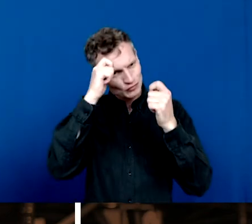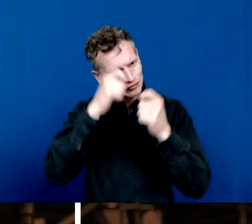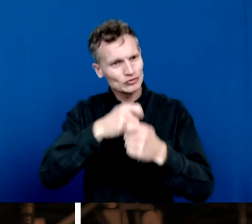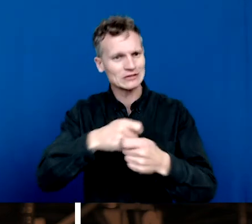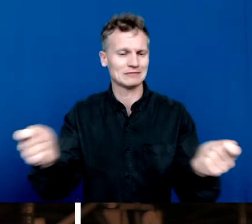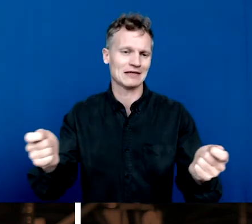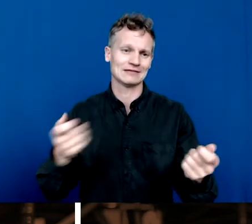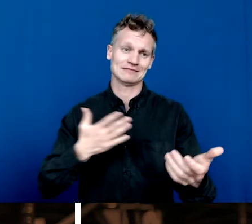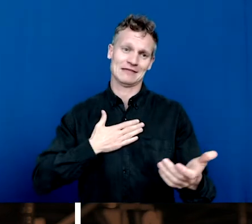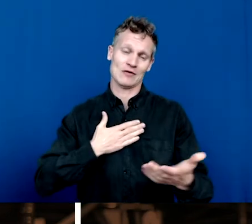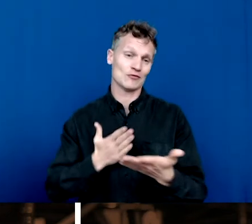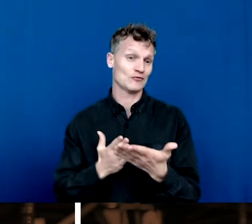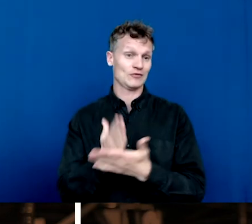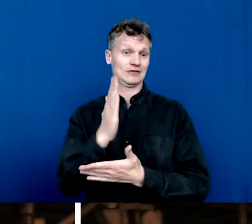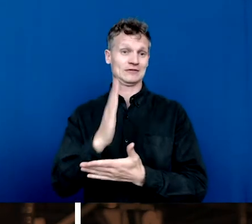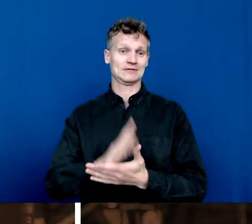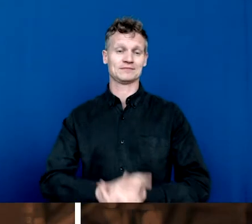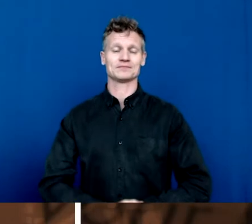respect de nos droits.